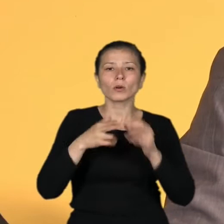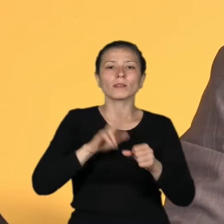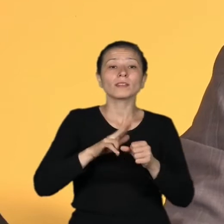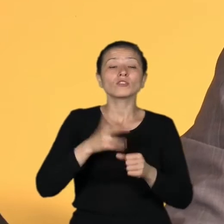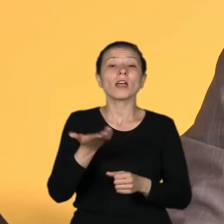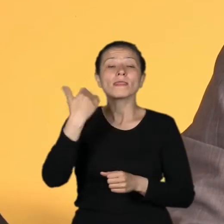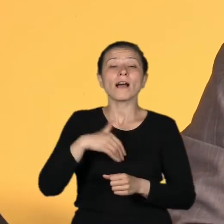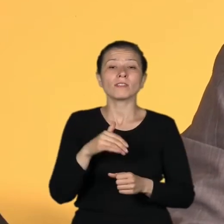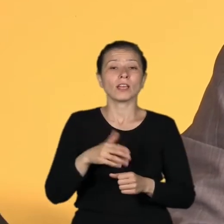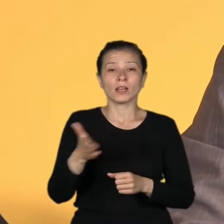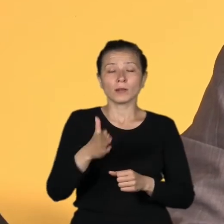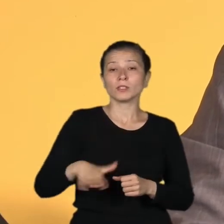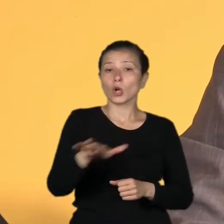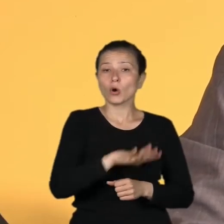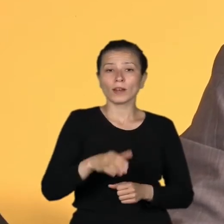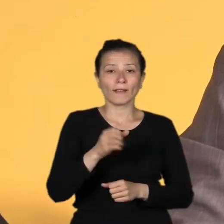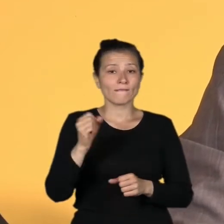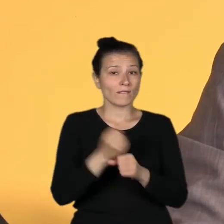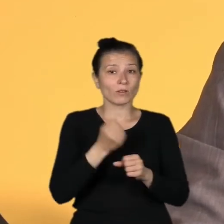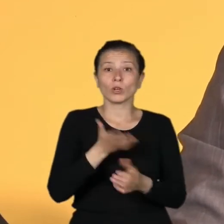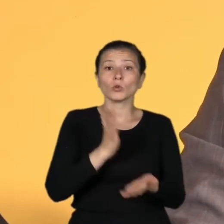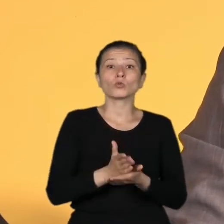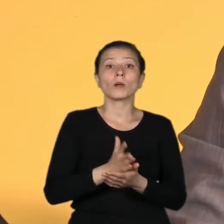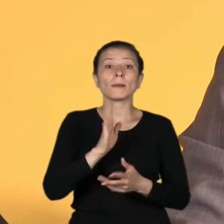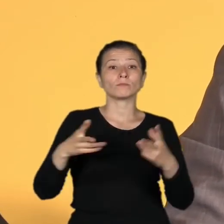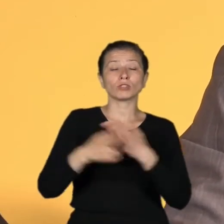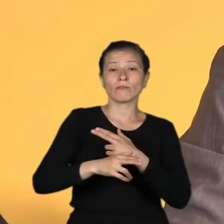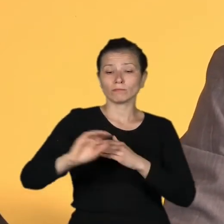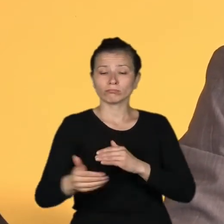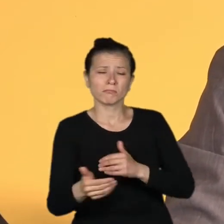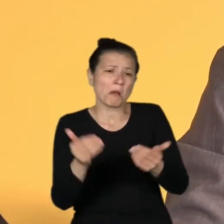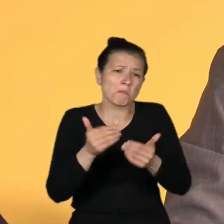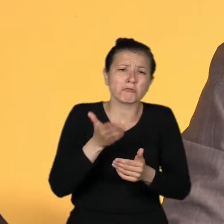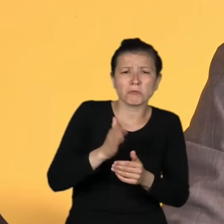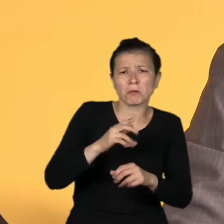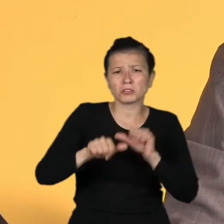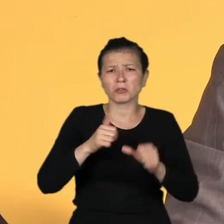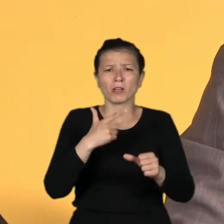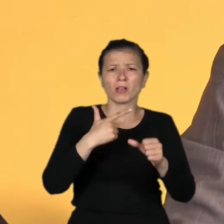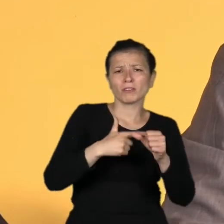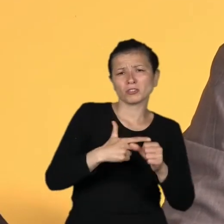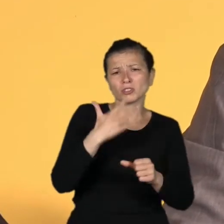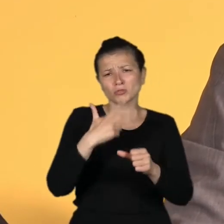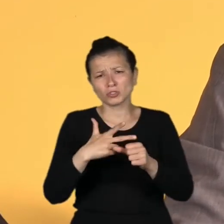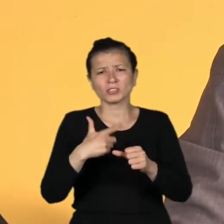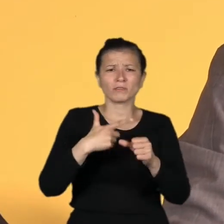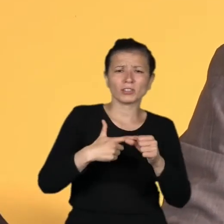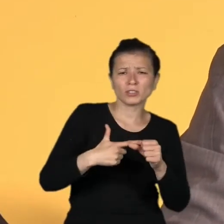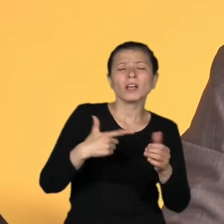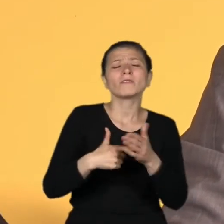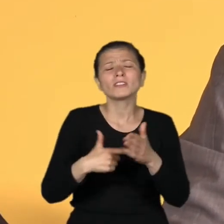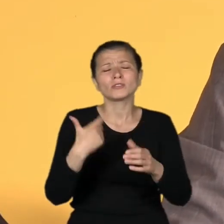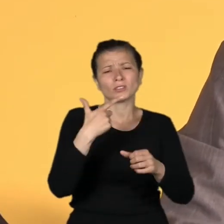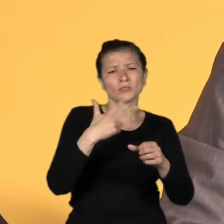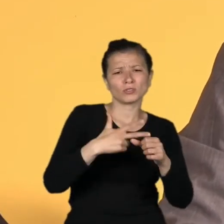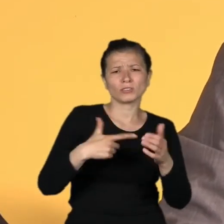dawny Rybnicki Okręg Węglowy, zakończy działalność wydobywczą. Może to będzie rok 2030-35, ale w dokumencie jest jedna